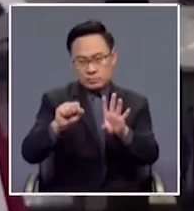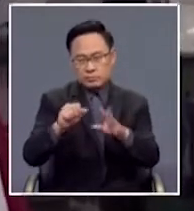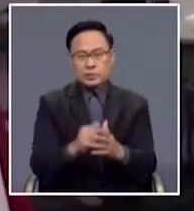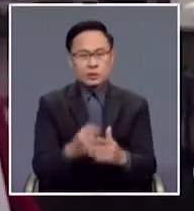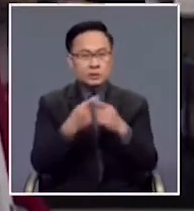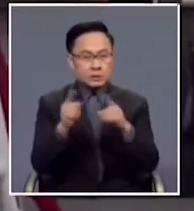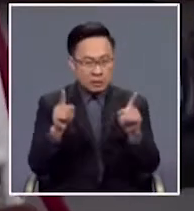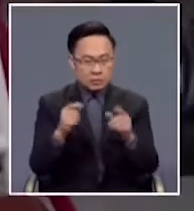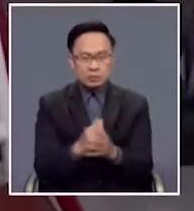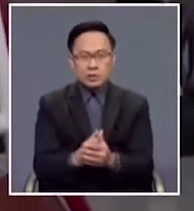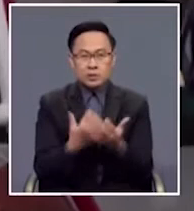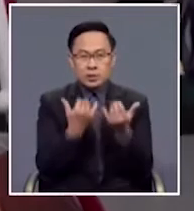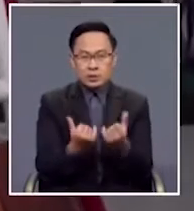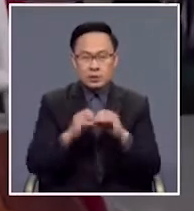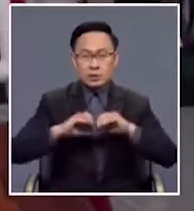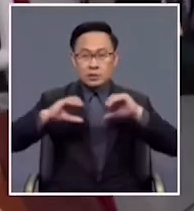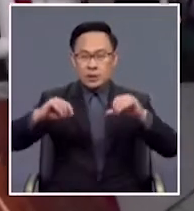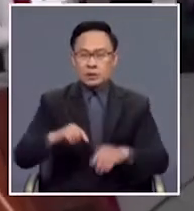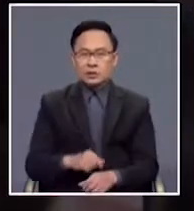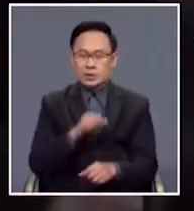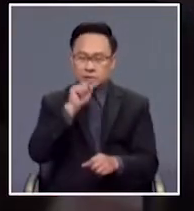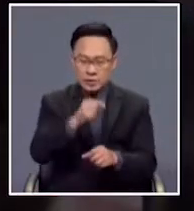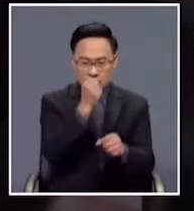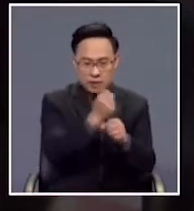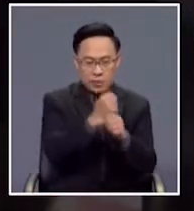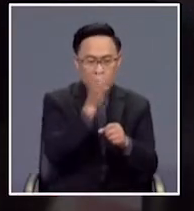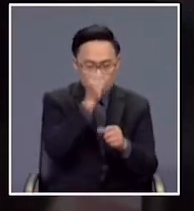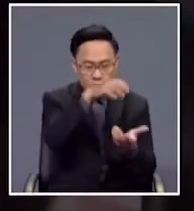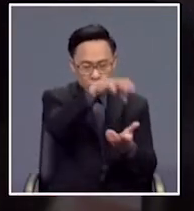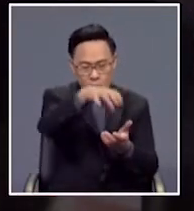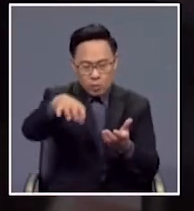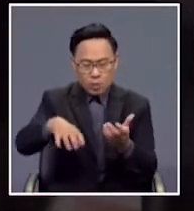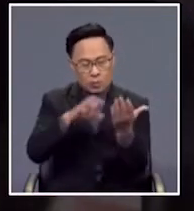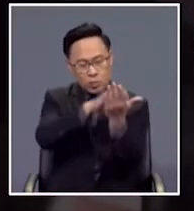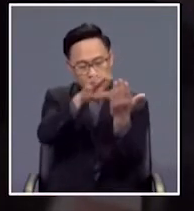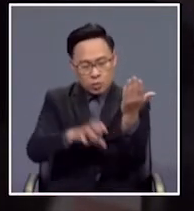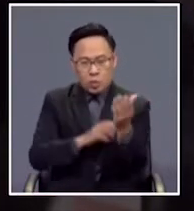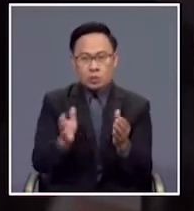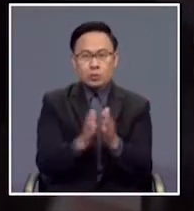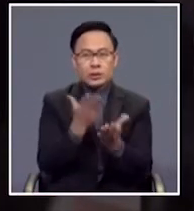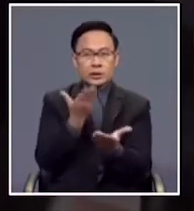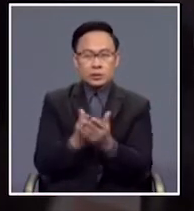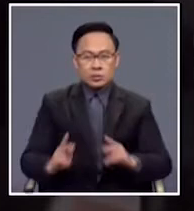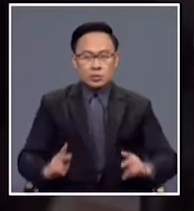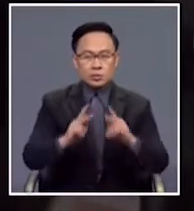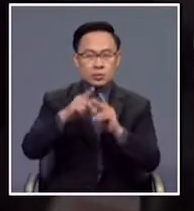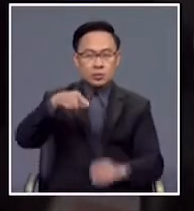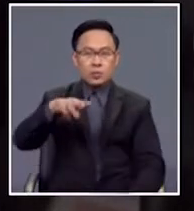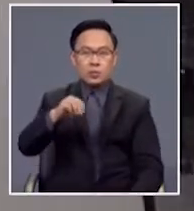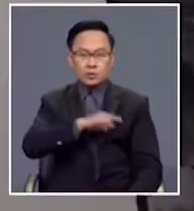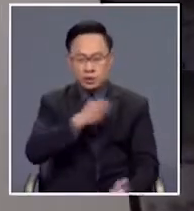ซึ่งปัจจุบันรัฐบาลได้แจกจ่ายไปทดลองใช้งานใช้งบประมาณของกระทรวงพัฒนาความมั่นคง